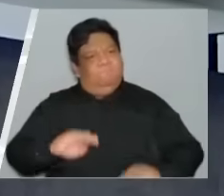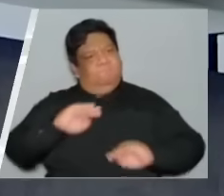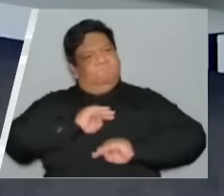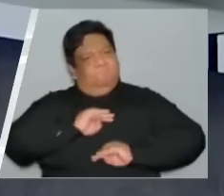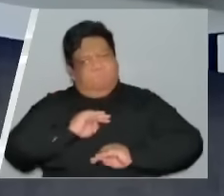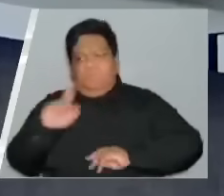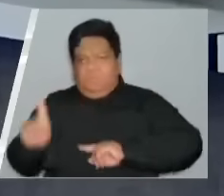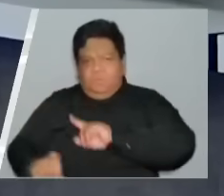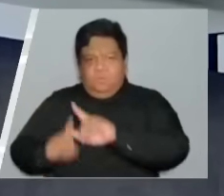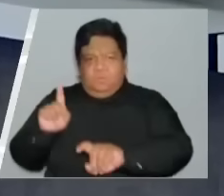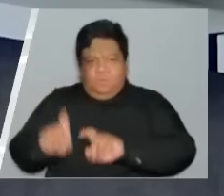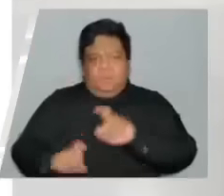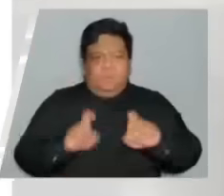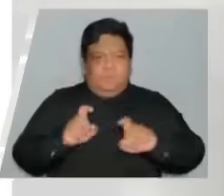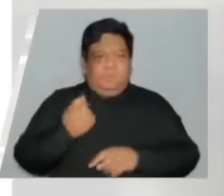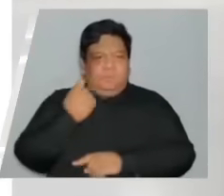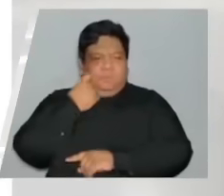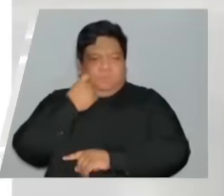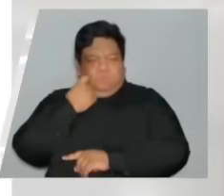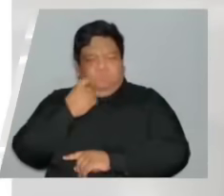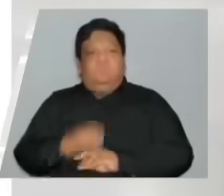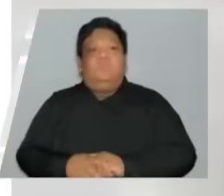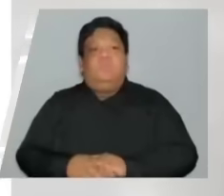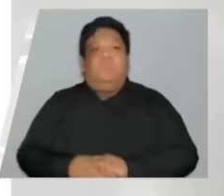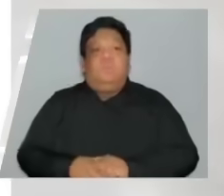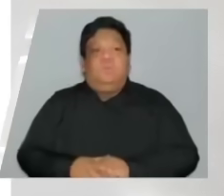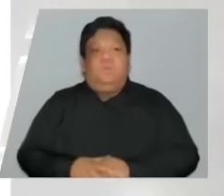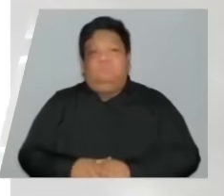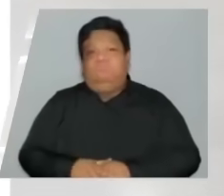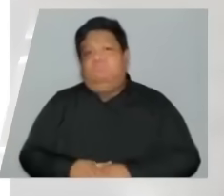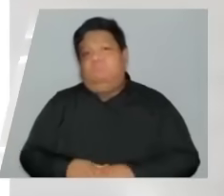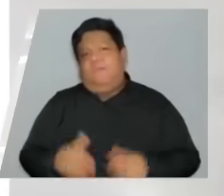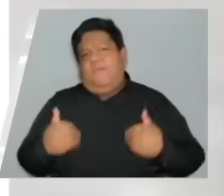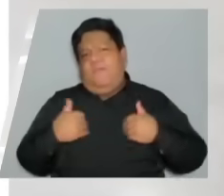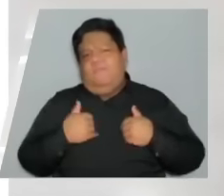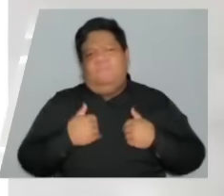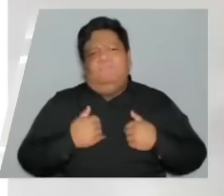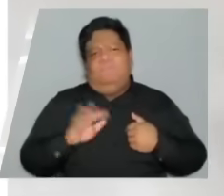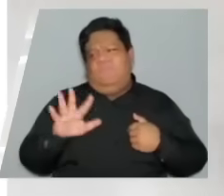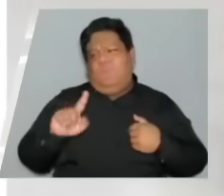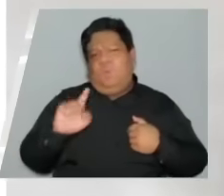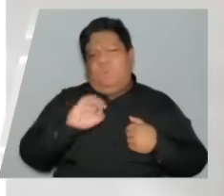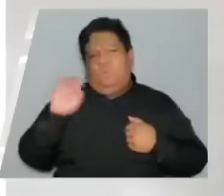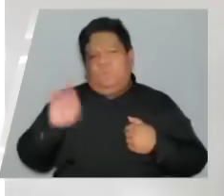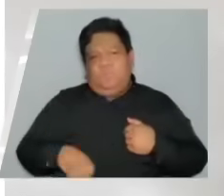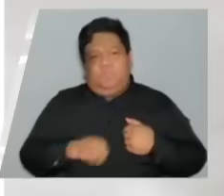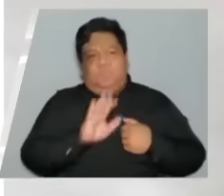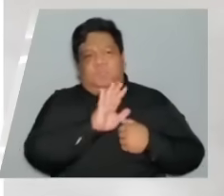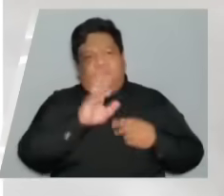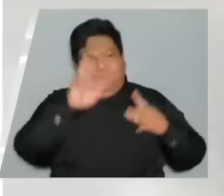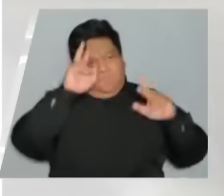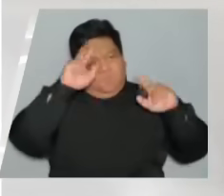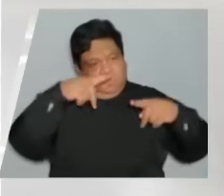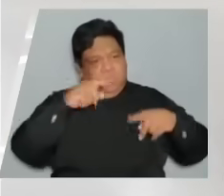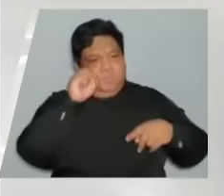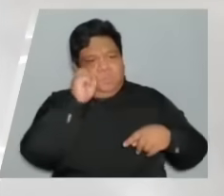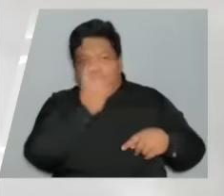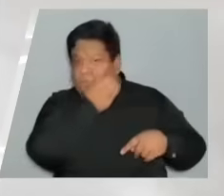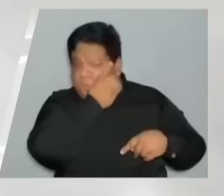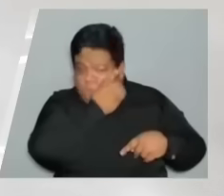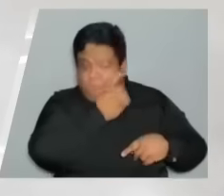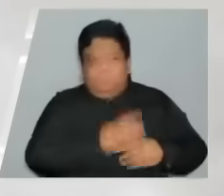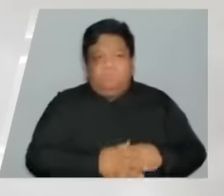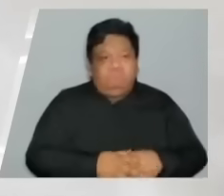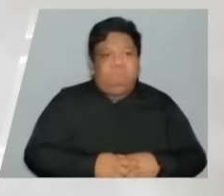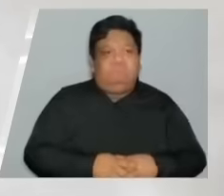ng 2023. Very good o positive 61% ang nakuha ni Vice President at Education Secretary Sara Duterte. Mas